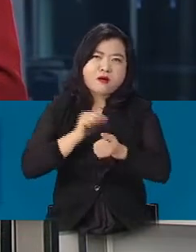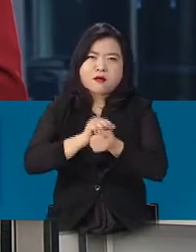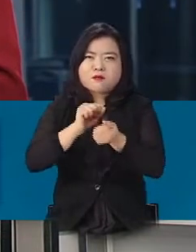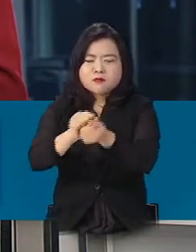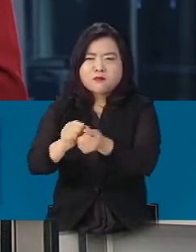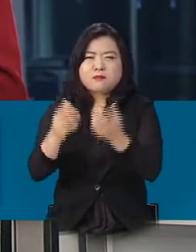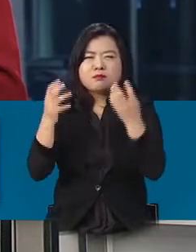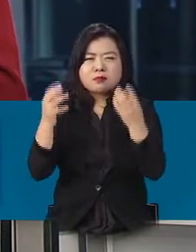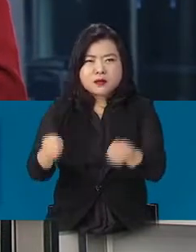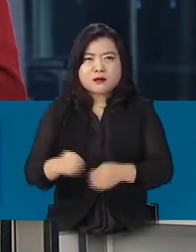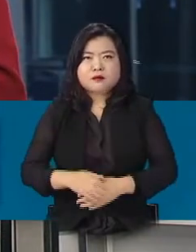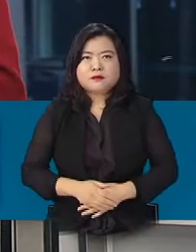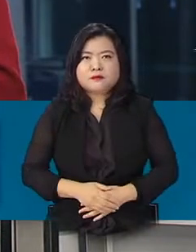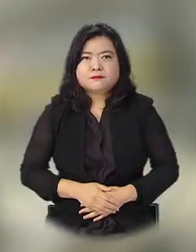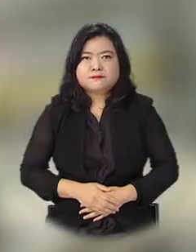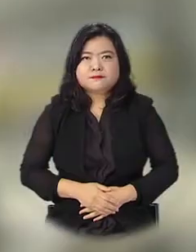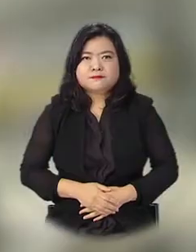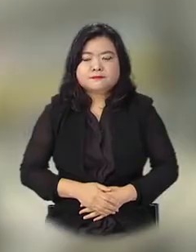한현우 기자입니다.